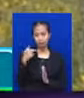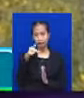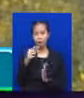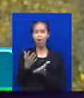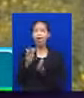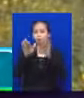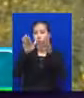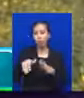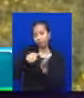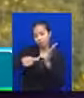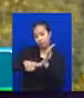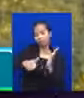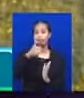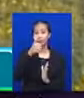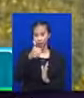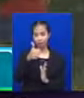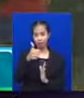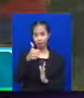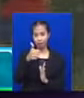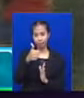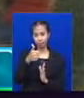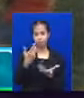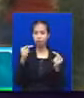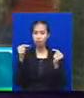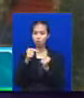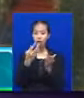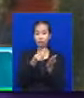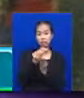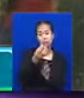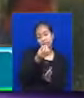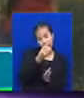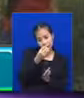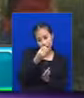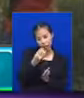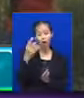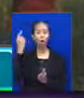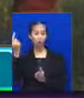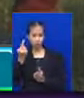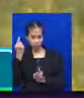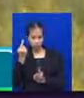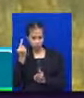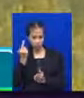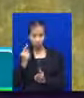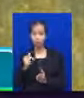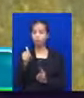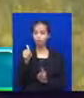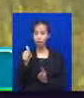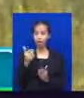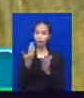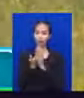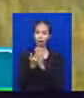ดหย่อนได้ในเรื่องทั้งบริโภคแล้วก็เรื่องของการท่องเที่ยวนะครับก็ว